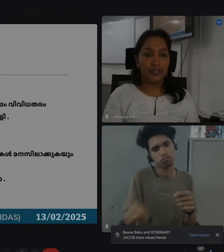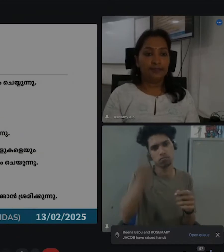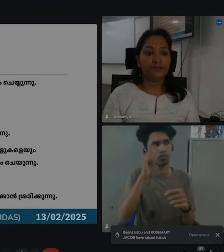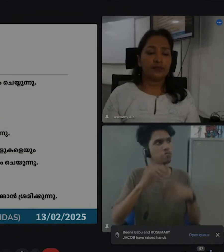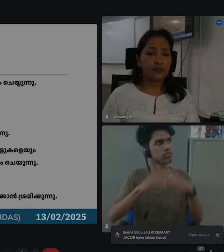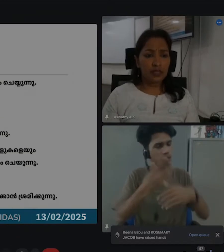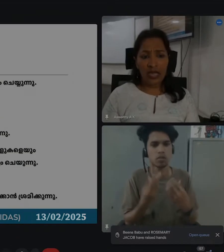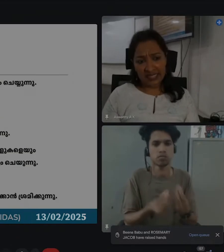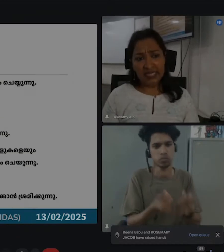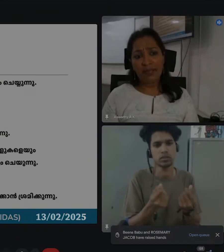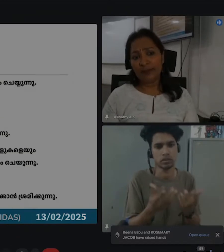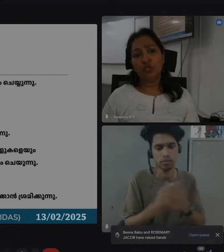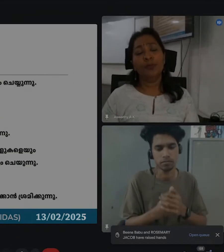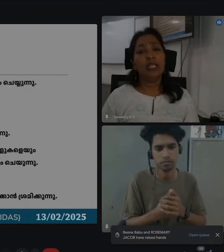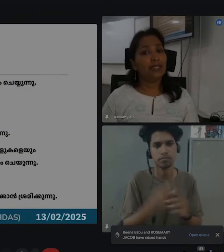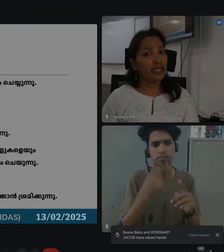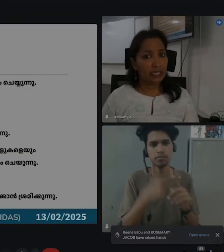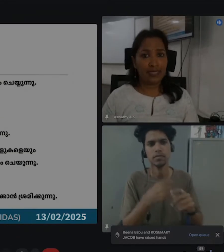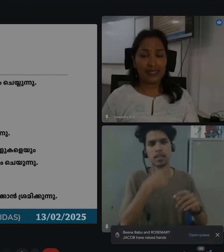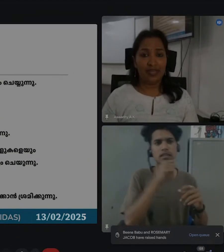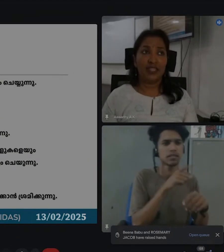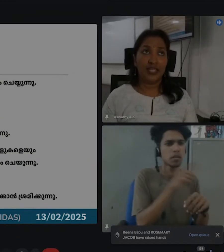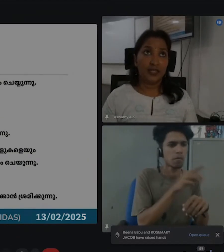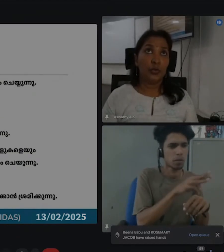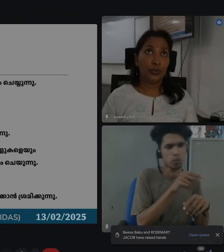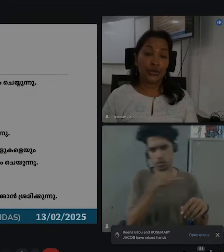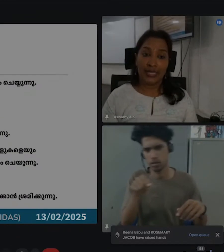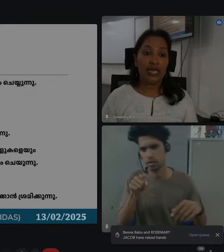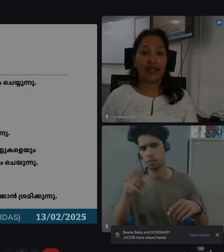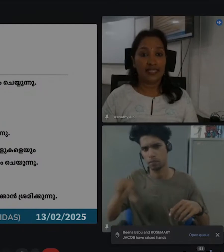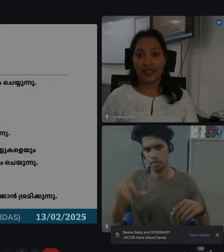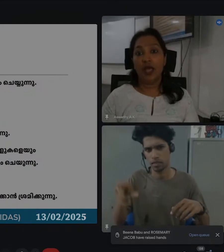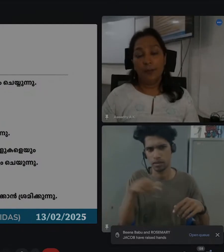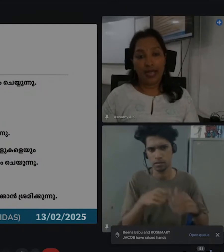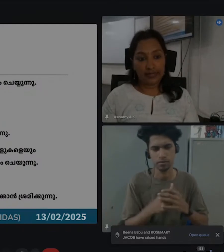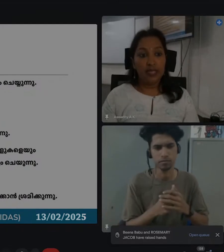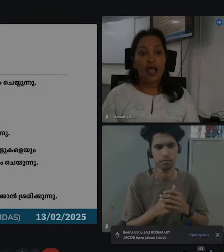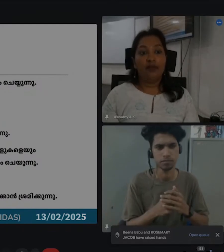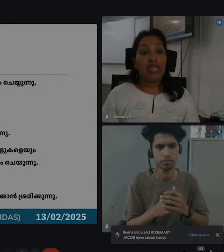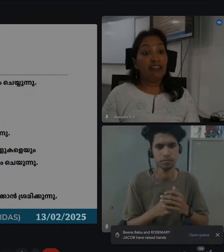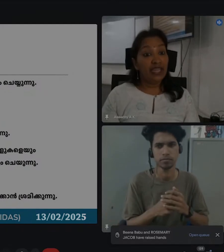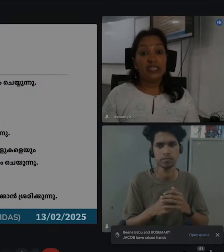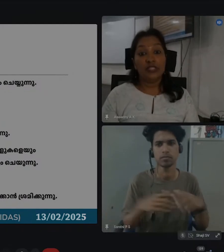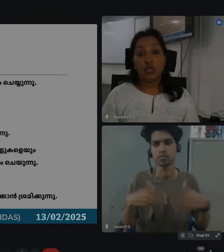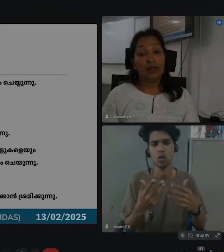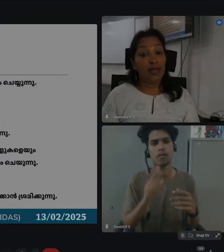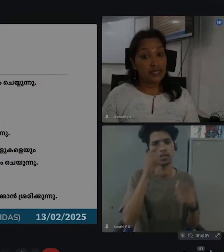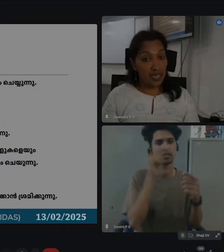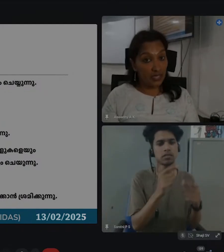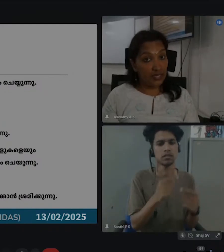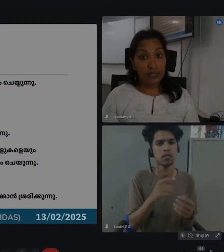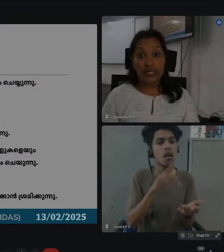കാലയളവിൽ. അടുത്തതായി 13 മുതൽ 18 മാസം വരെയാണ്. അതായത് ഒരു 1-1.25 വയസ്സ് പ്രായത്തിൽ അവരെ എവിടെ എന്ന